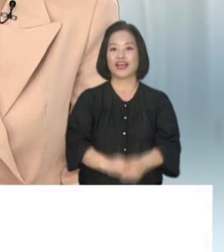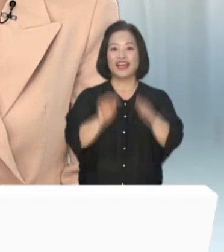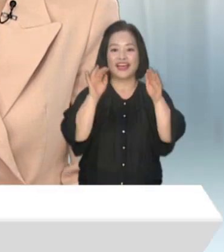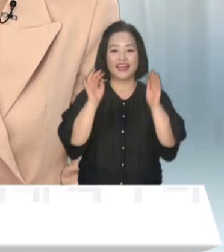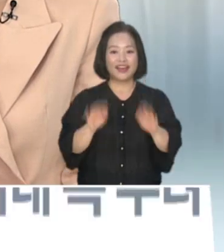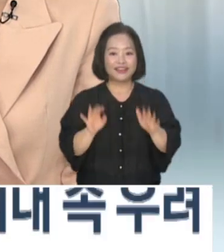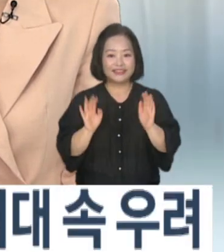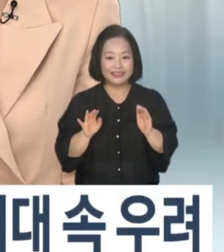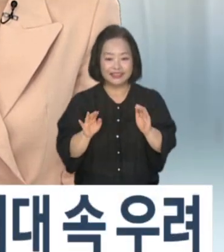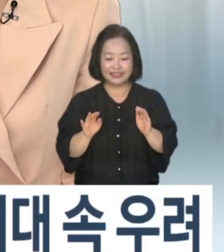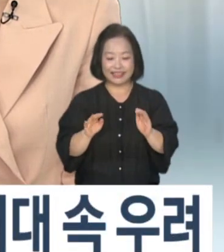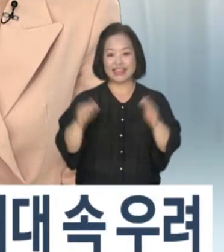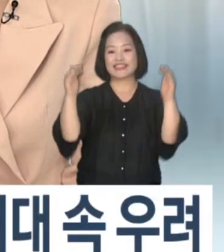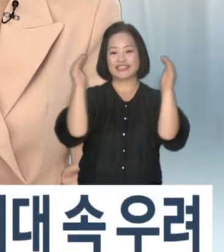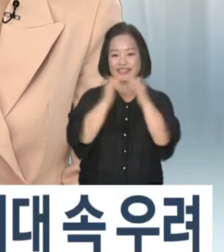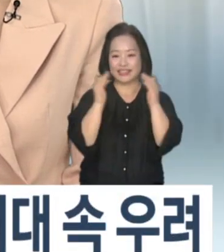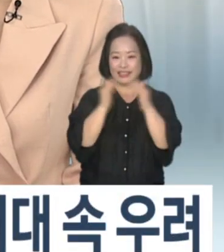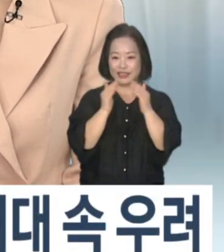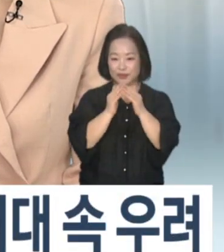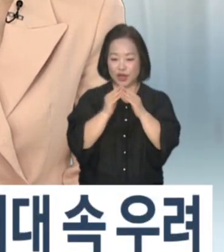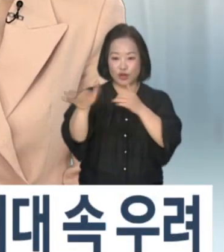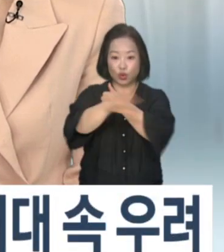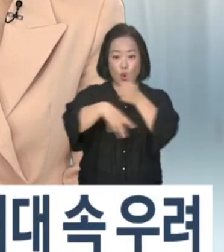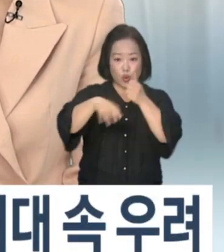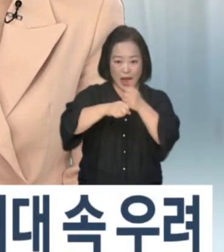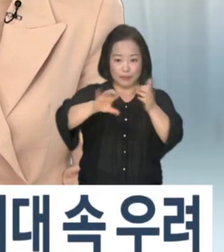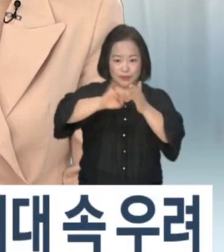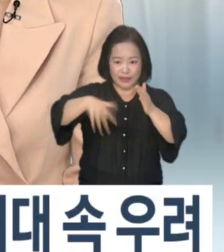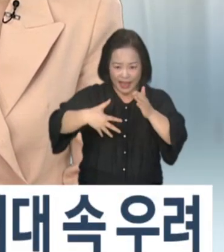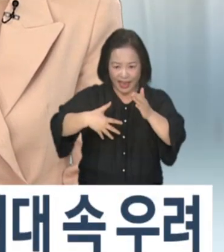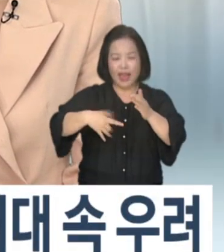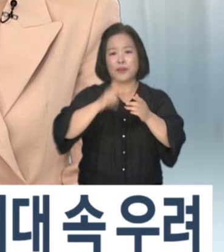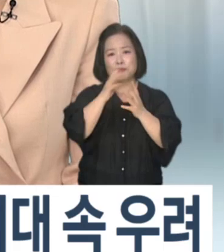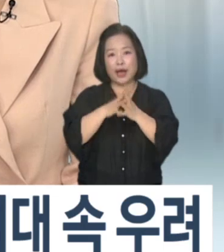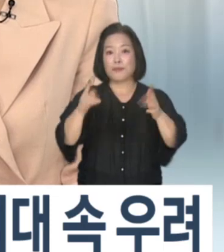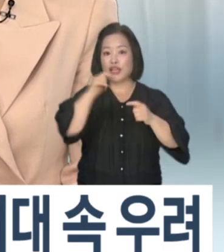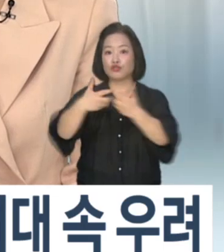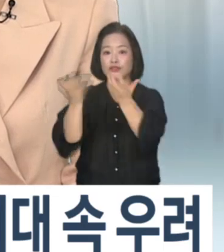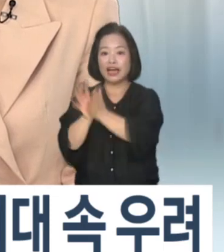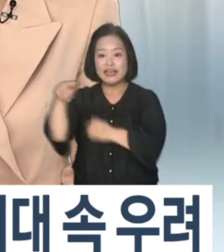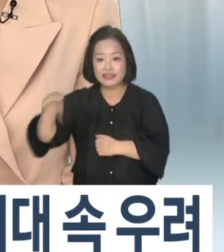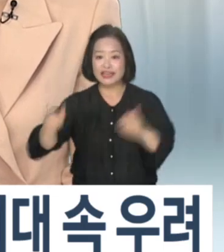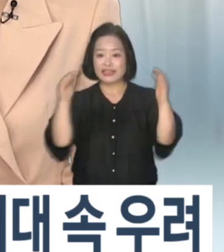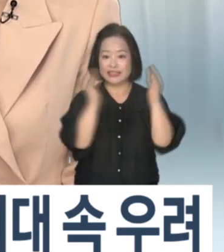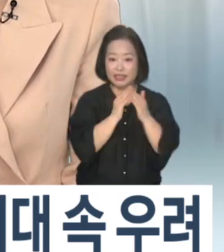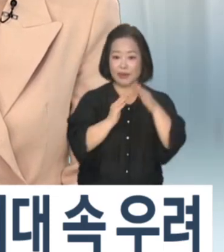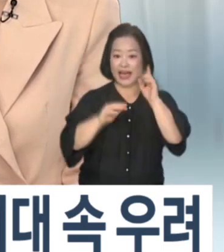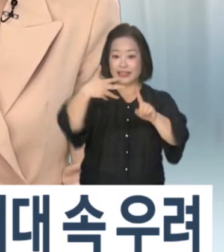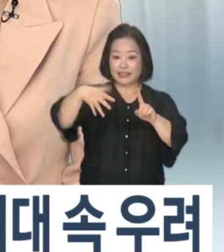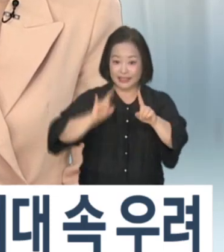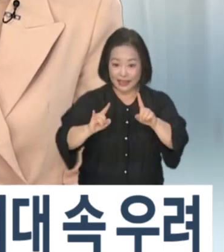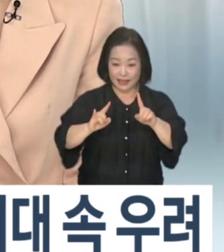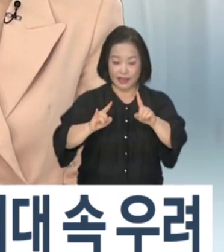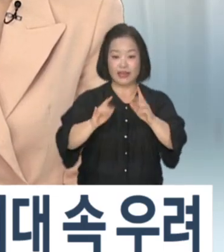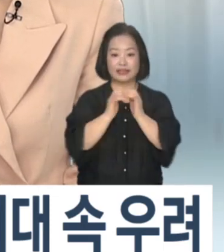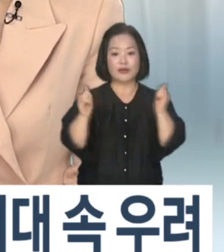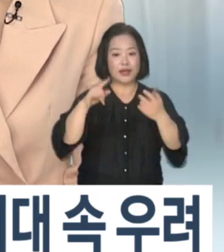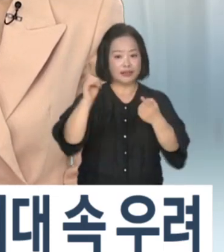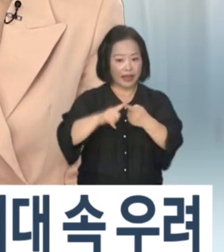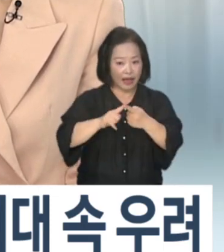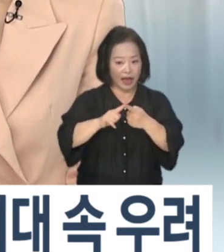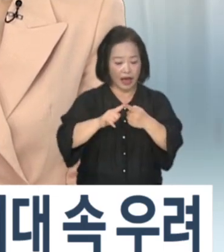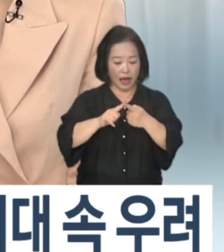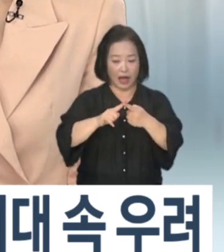그동안 논란의 대상이었던 종합부동산세가 다시 도마 위에 올랐습니다. 민주당에서 실거주 1주택자에 대한 종부세